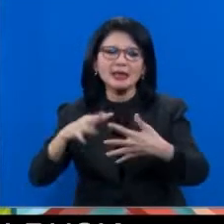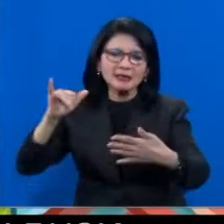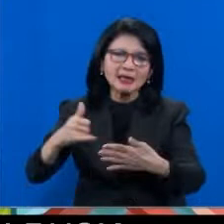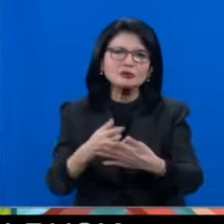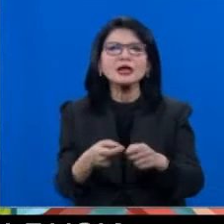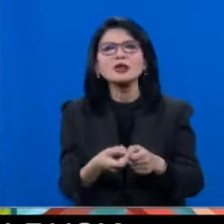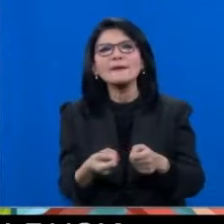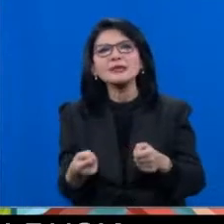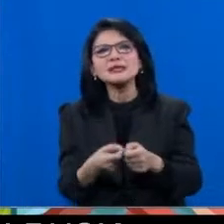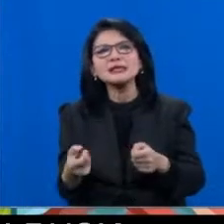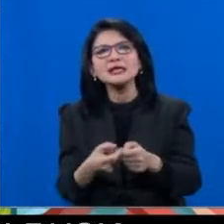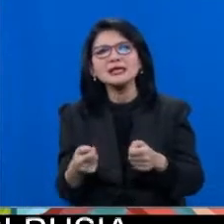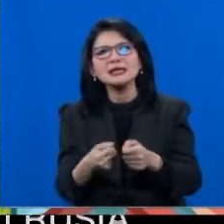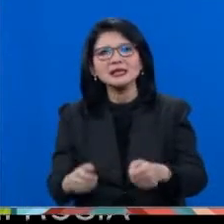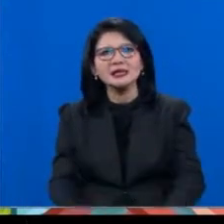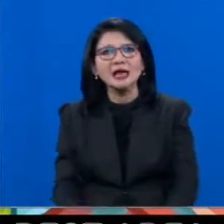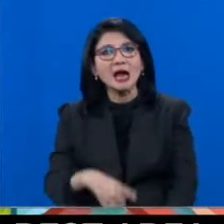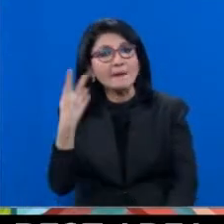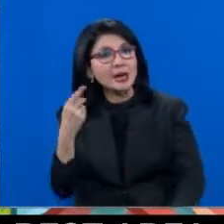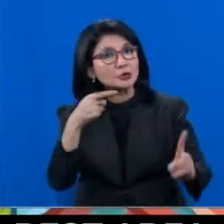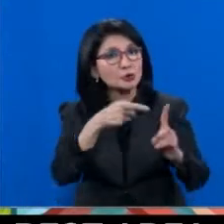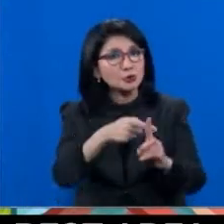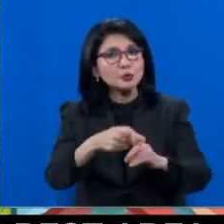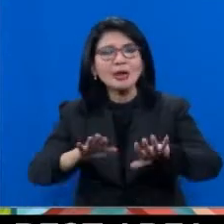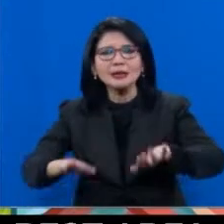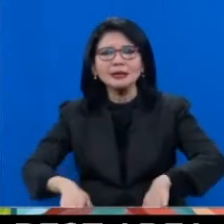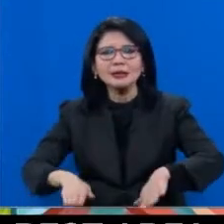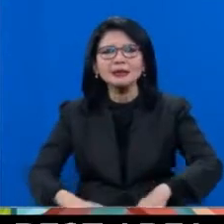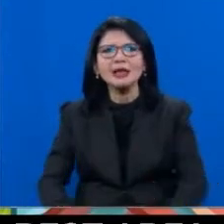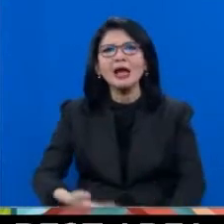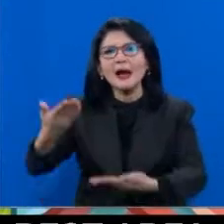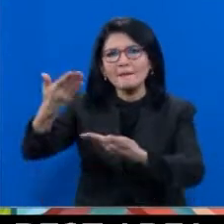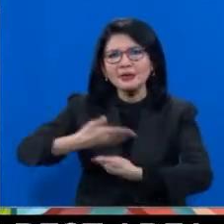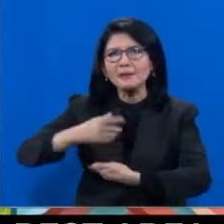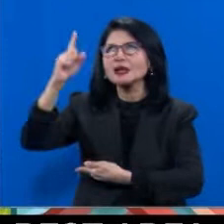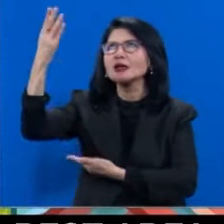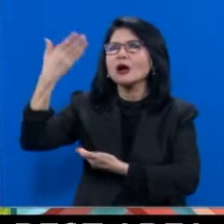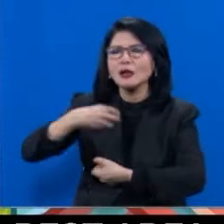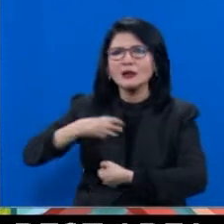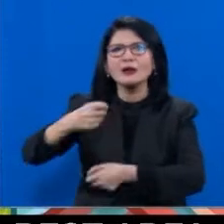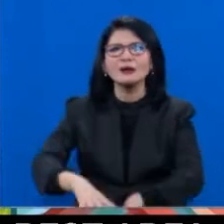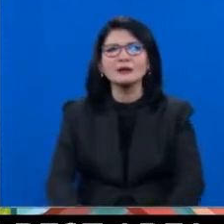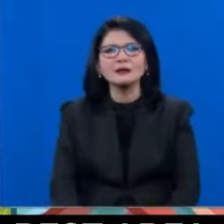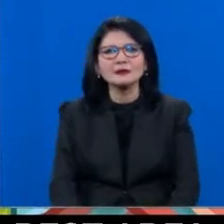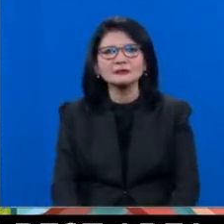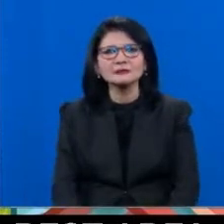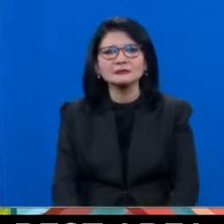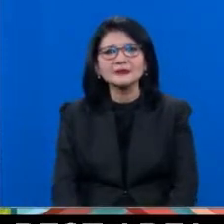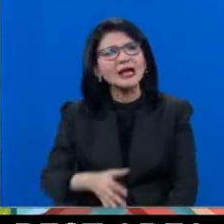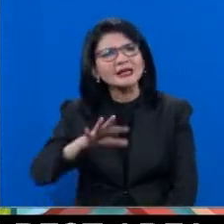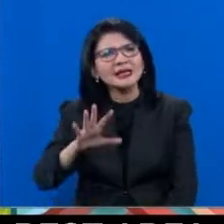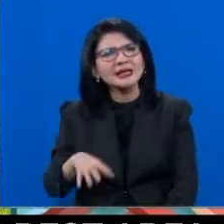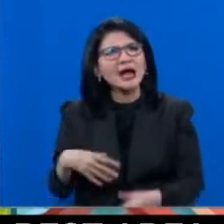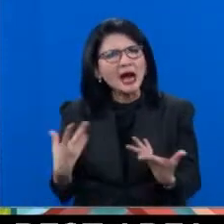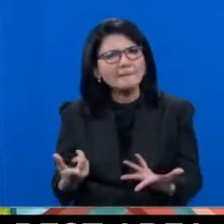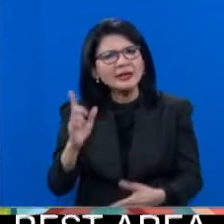berzikir. Apapun itu, yang pasti tujuan orang beritikaf adalah mendapatkan ridho dari Allah Subhanahu wa Ta'ala. Kira-kira apa ya yang